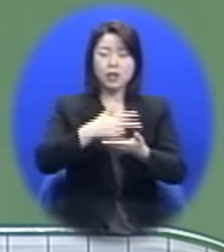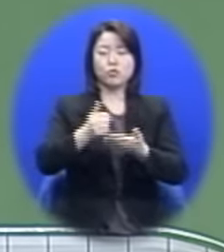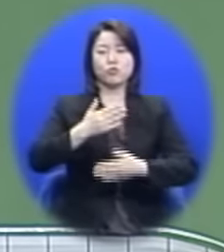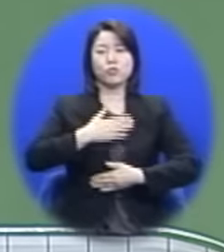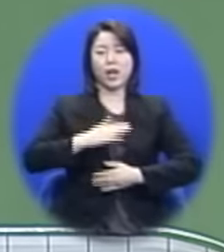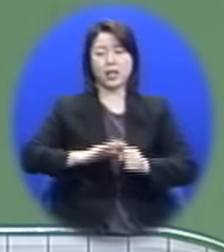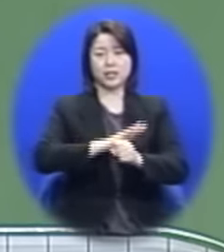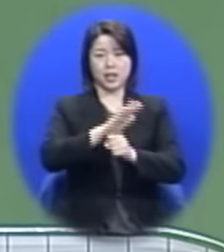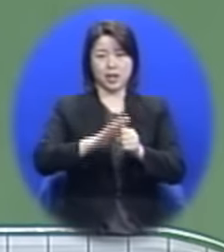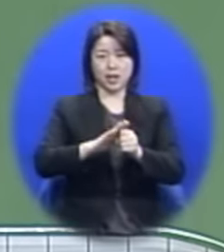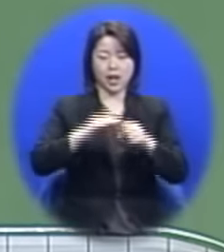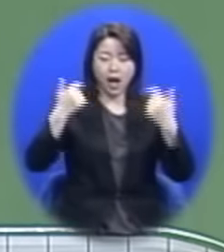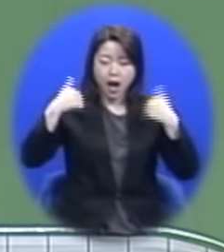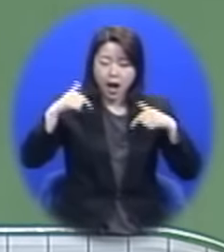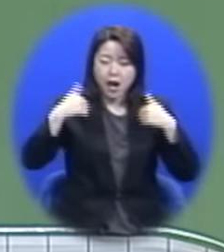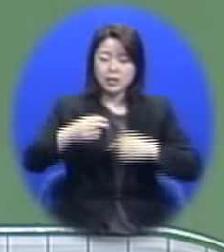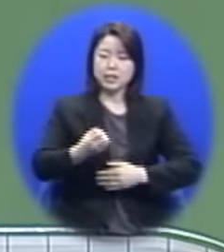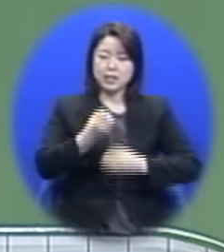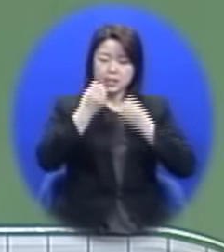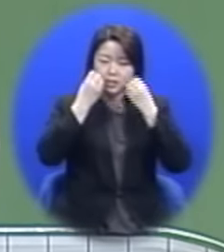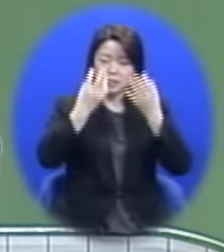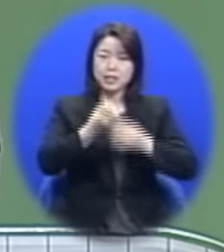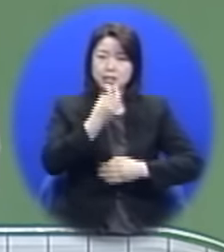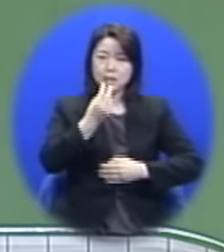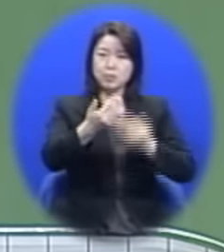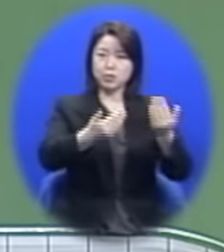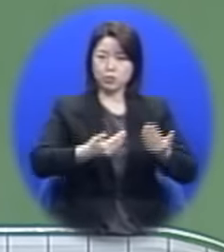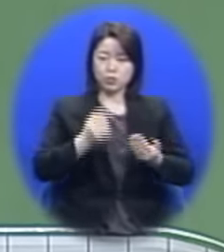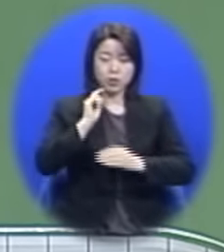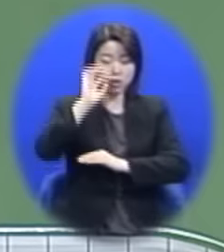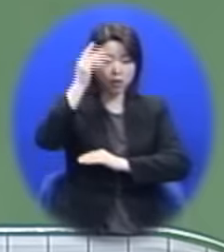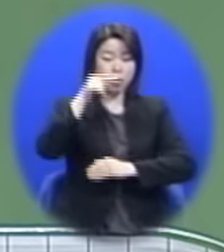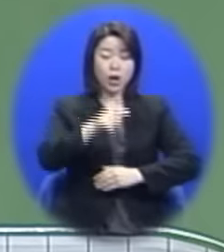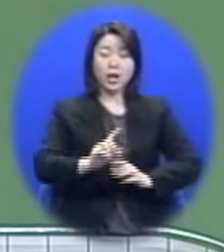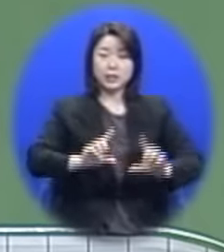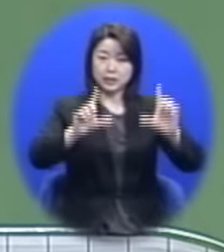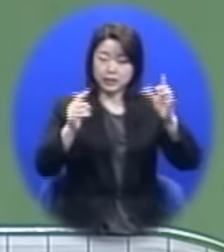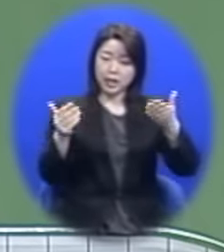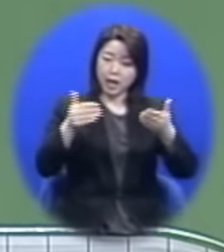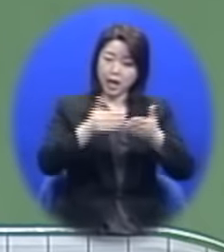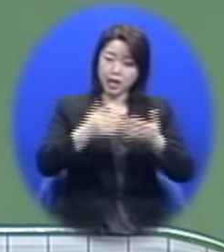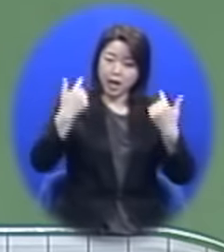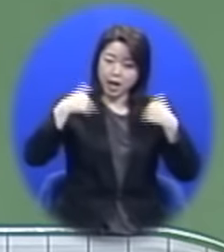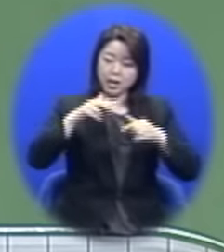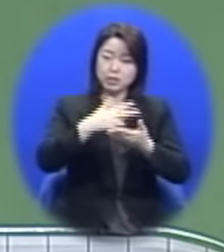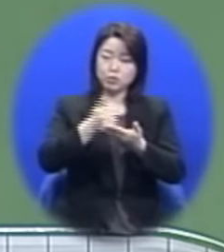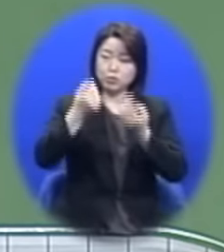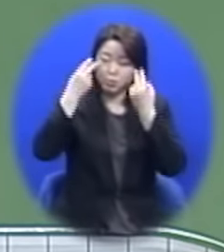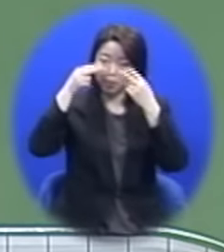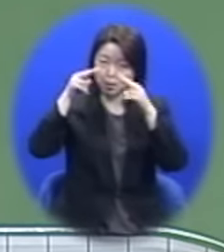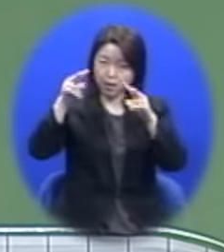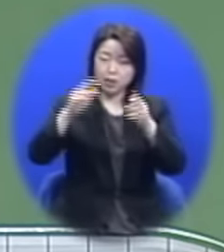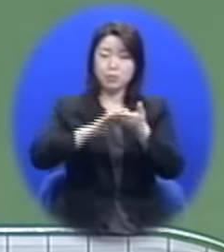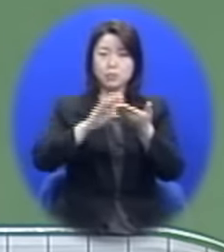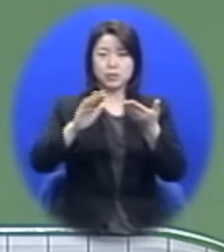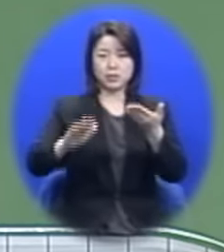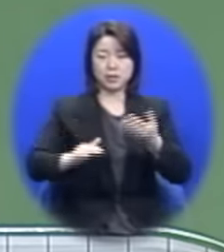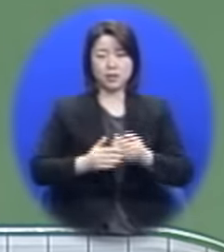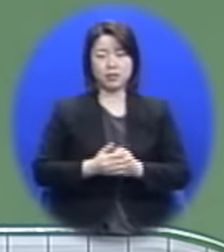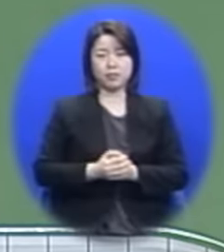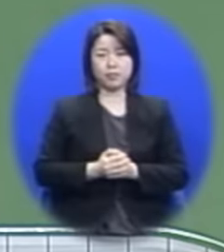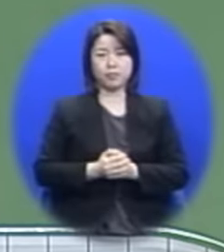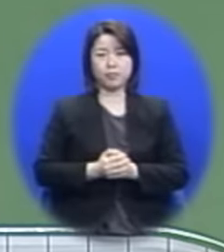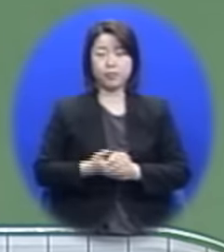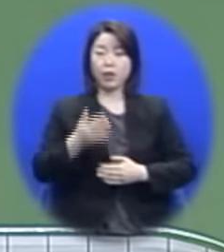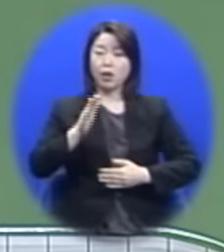사랑하사 언제나 새 생명 주시나니 영광의 그날에 이르도록 언제나 주님만 바라봅니다. 그런데